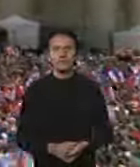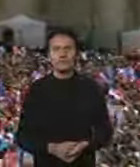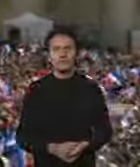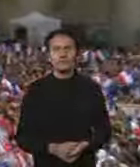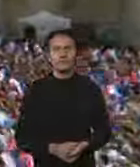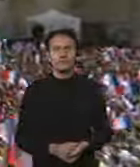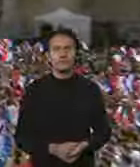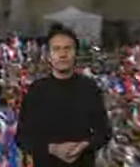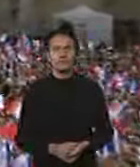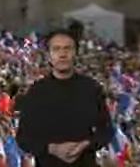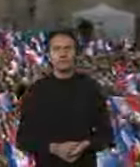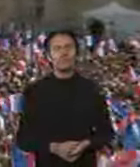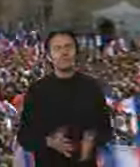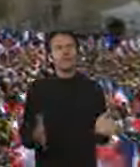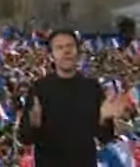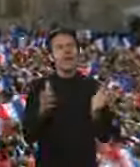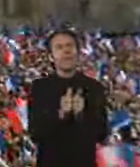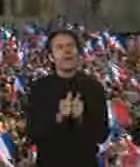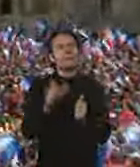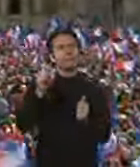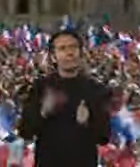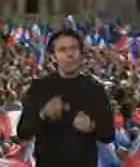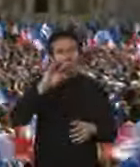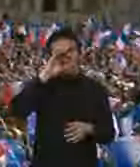TR avec le général de